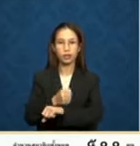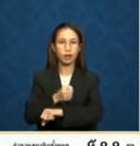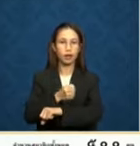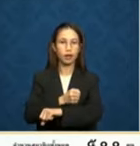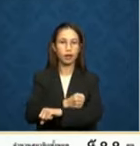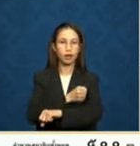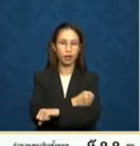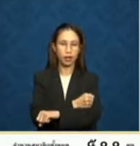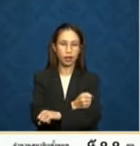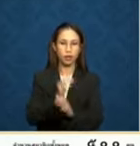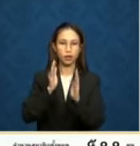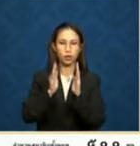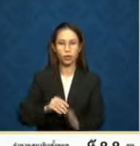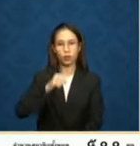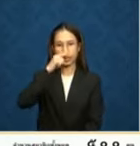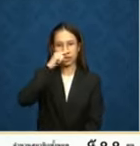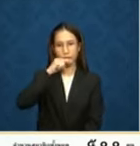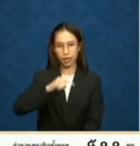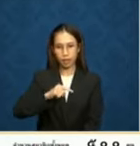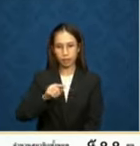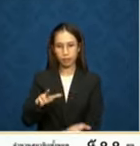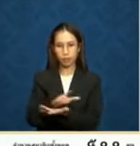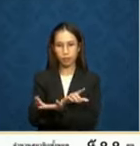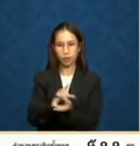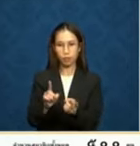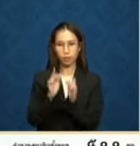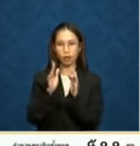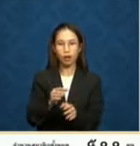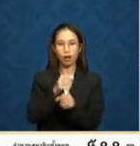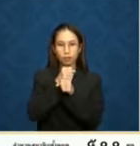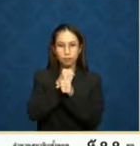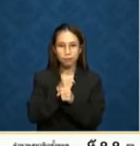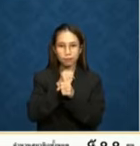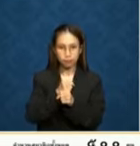โดยเฉพาะคนไทยเราเข้าสู่สังคมผู้สูงไว